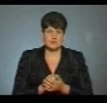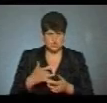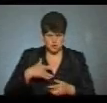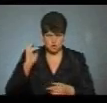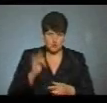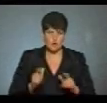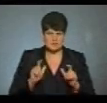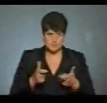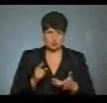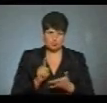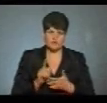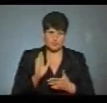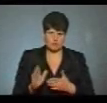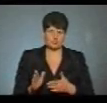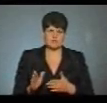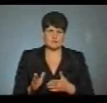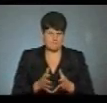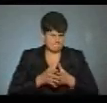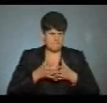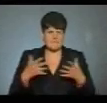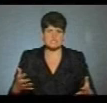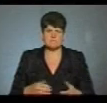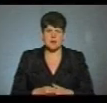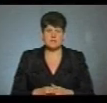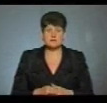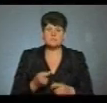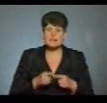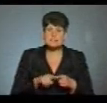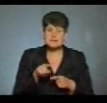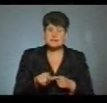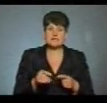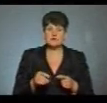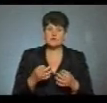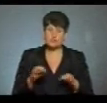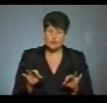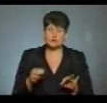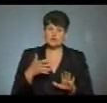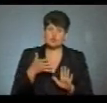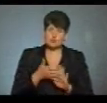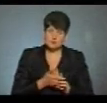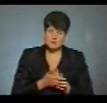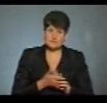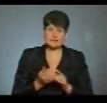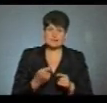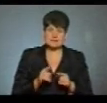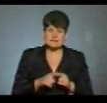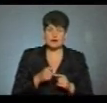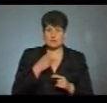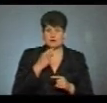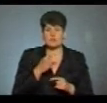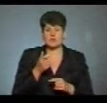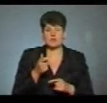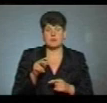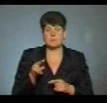жорсткість карантину повинна бути, як на мене, максимальна. Це дозволяє, розумієте, це те, що говорив пан Панічев,